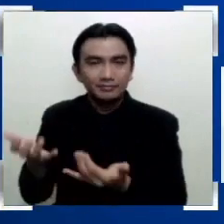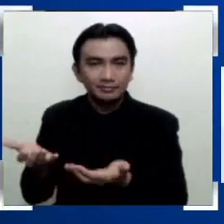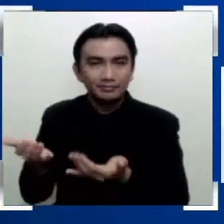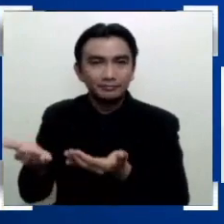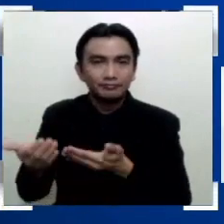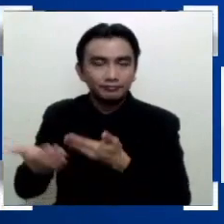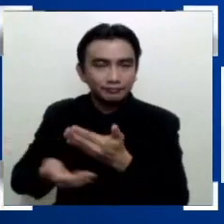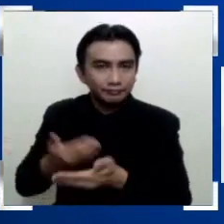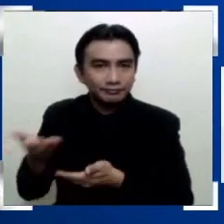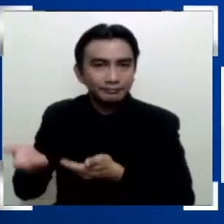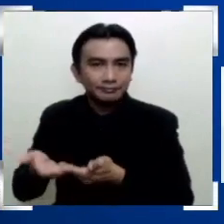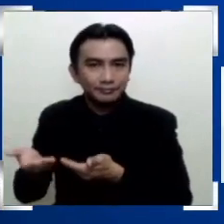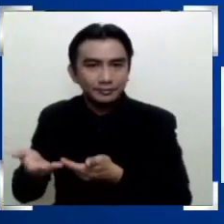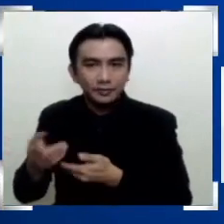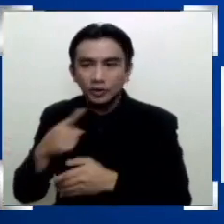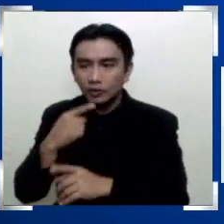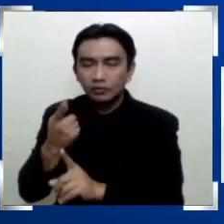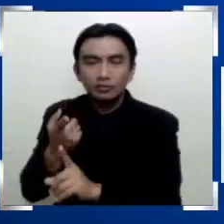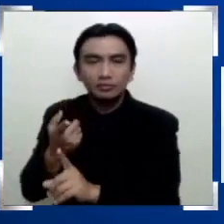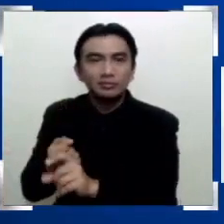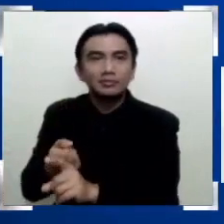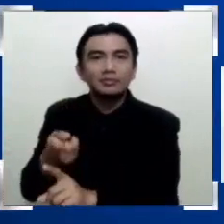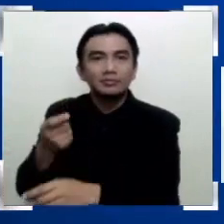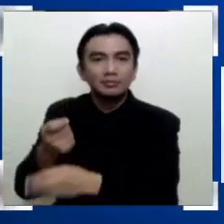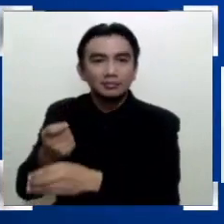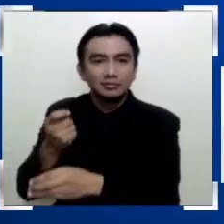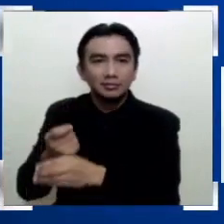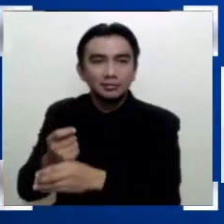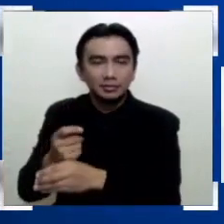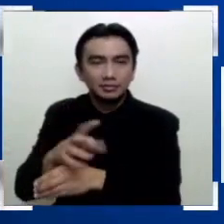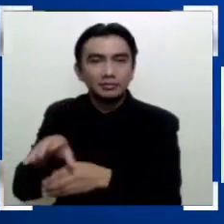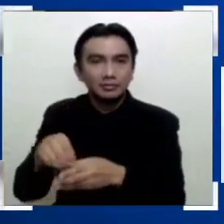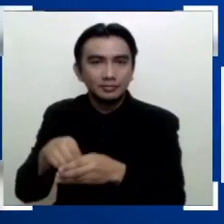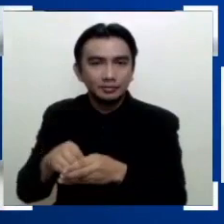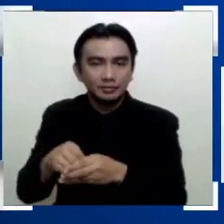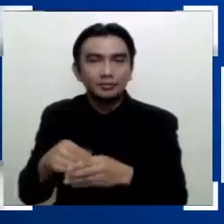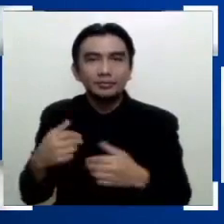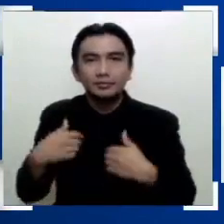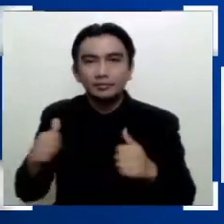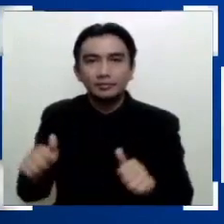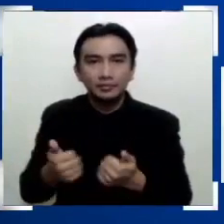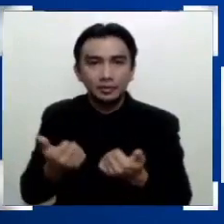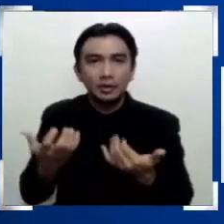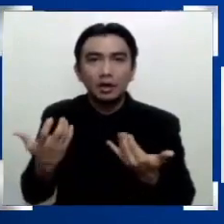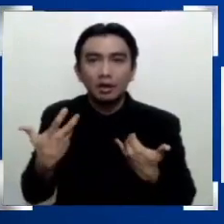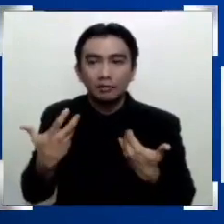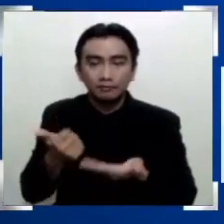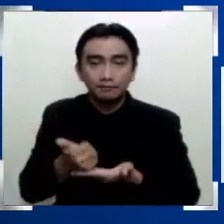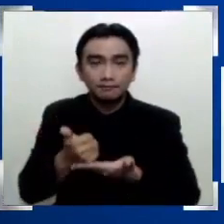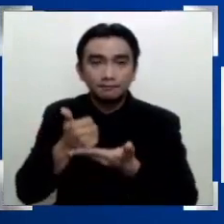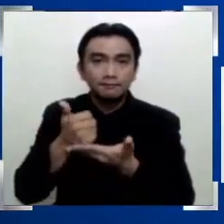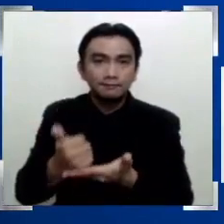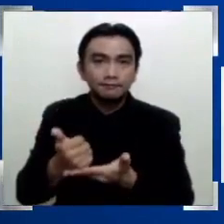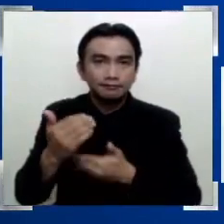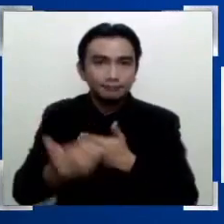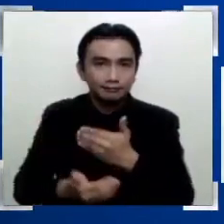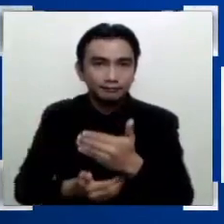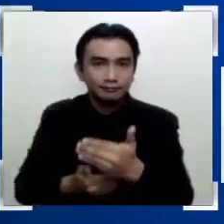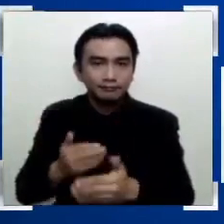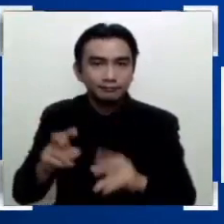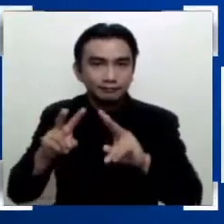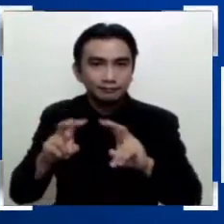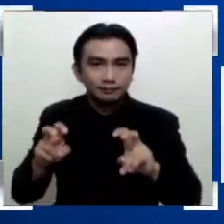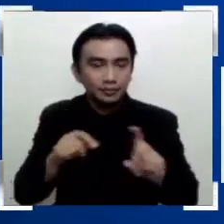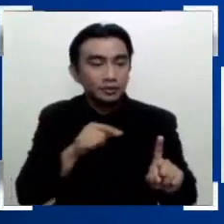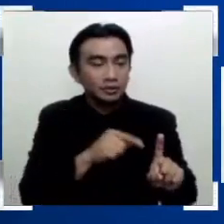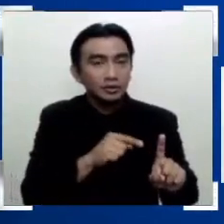truck na nasangkot sa aksidente. Nakikipagtulungan din daw sila sa investigasyon. Nagpasalamat din sila kay Vice Ganda sa kanyang